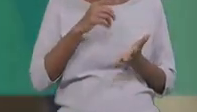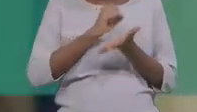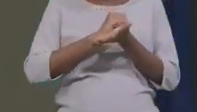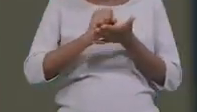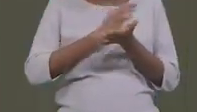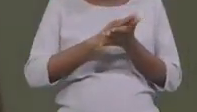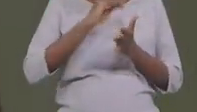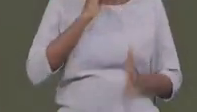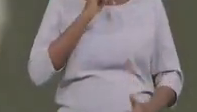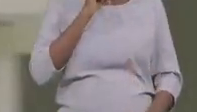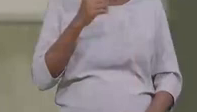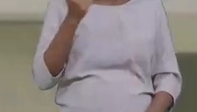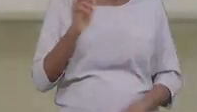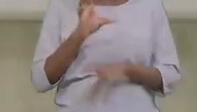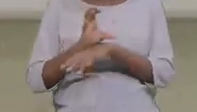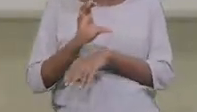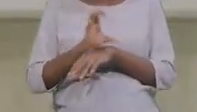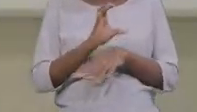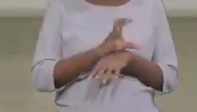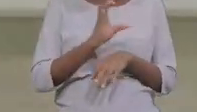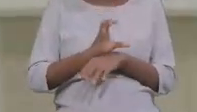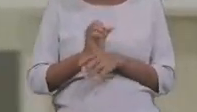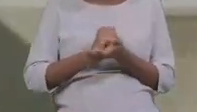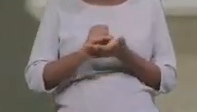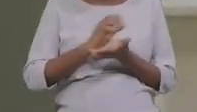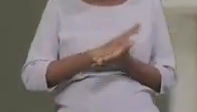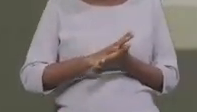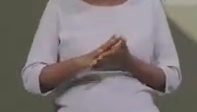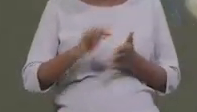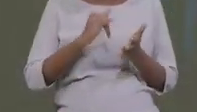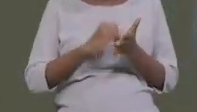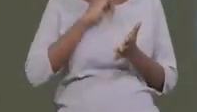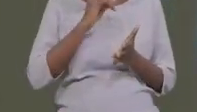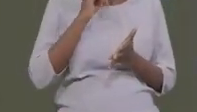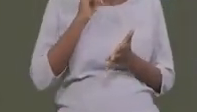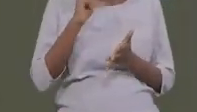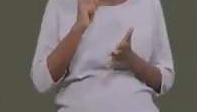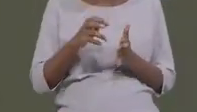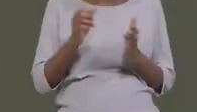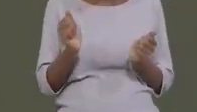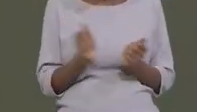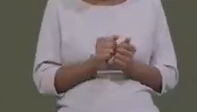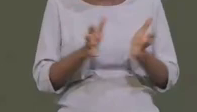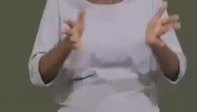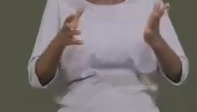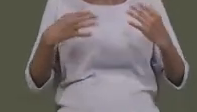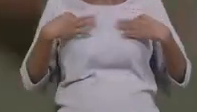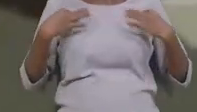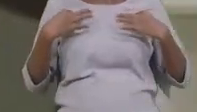Et la sanctification n'est pas une sanctification dénominationnelle. Ce n'est